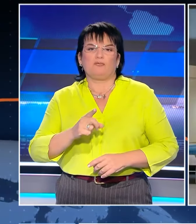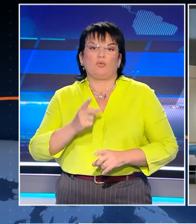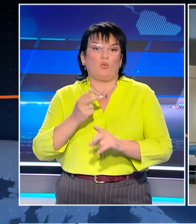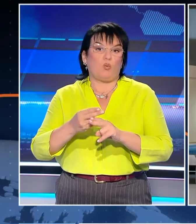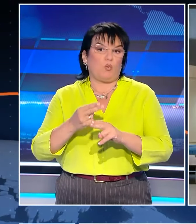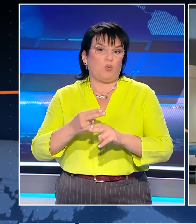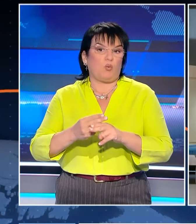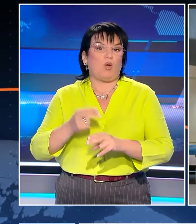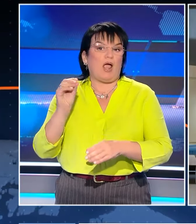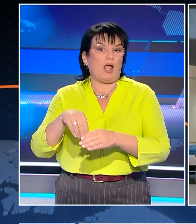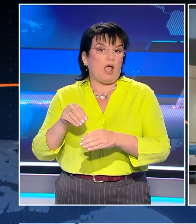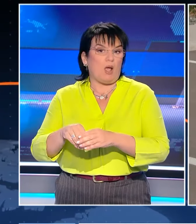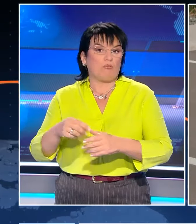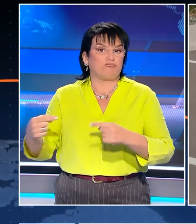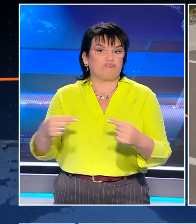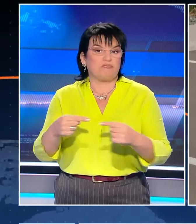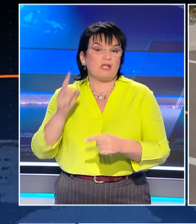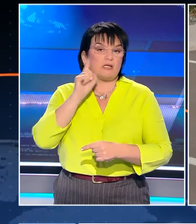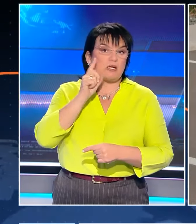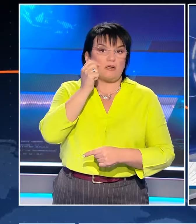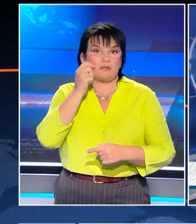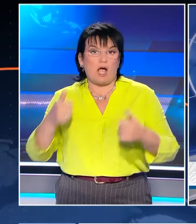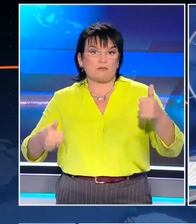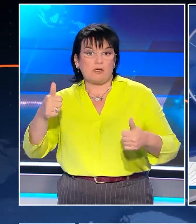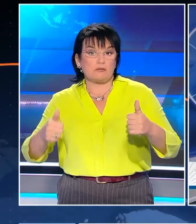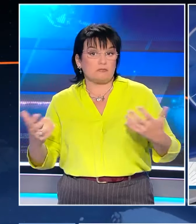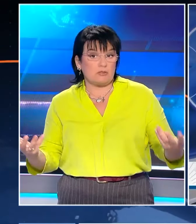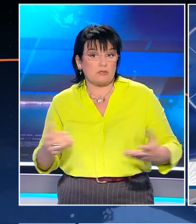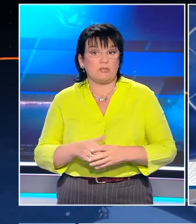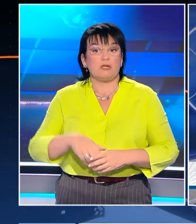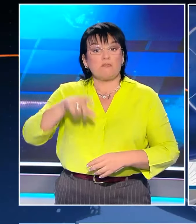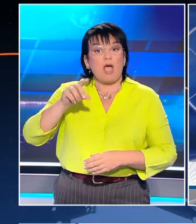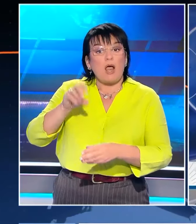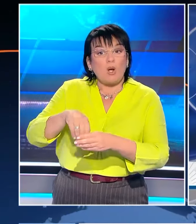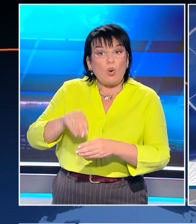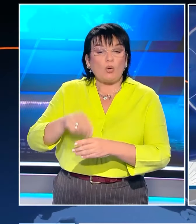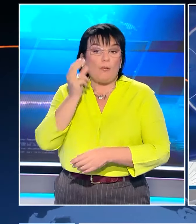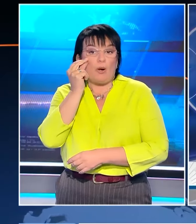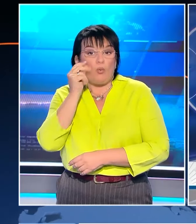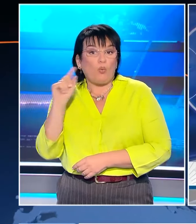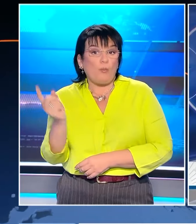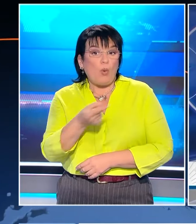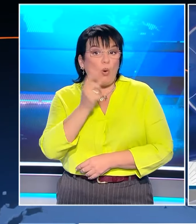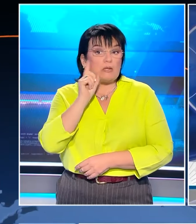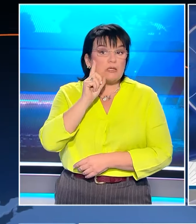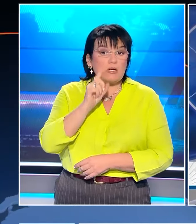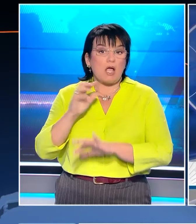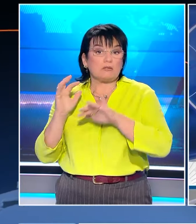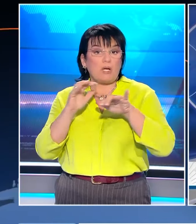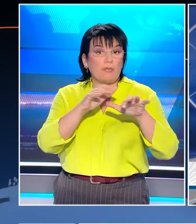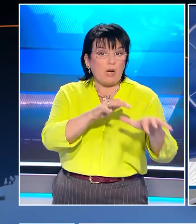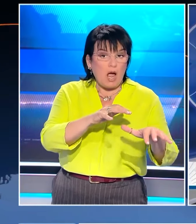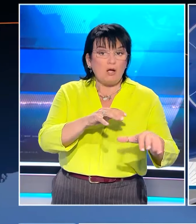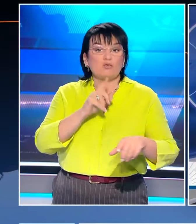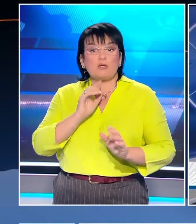αναμέτρηση έχει αναδειχθεί σε ένα χάσμα μεταξύ γυναικών και ανδρών. But ahead of election day, what we're all watching is how women will affect this